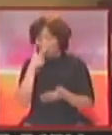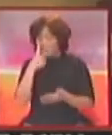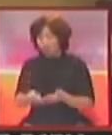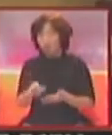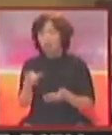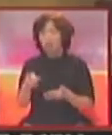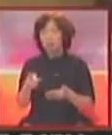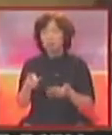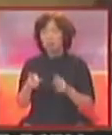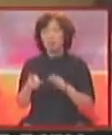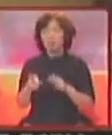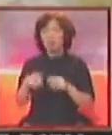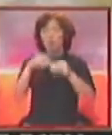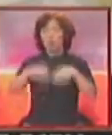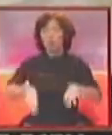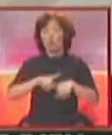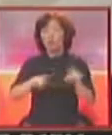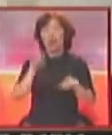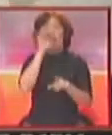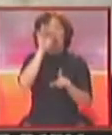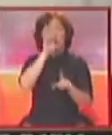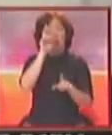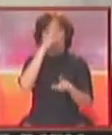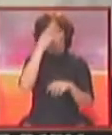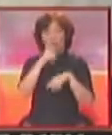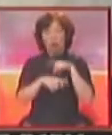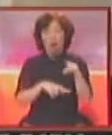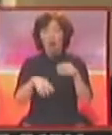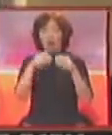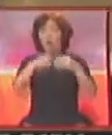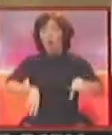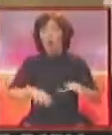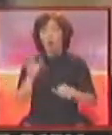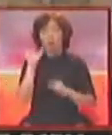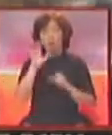Pero false alarm pala ito. Dahil ang nawawalang kamera,